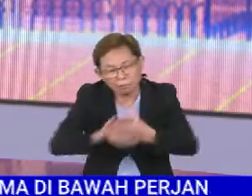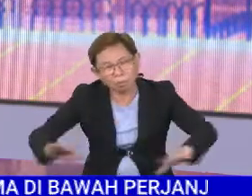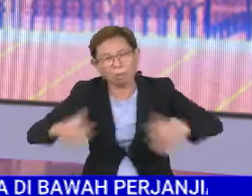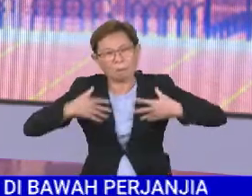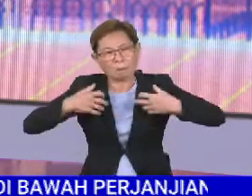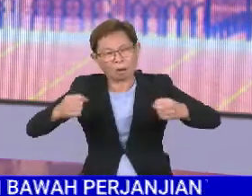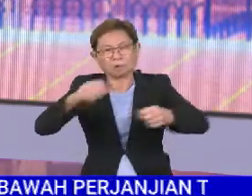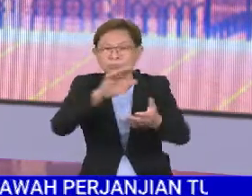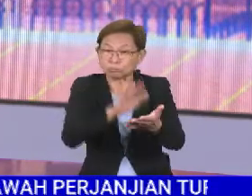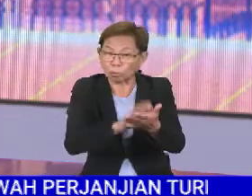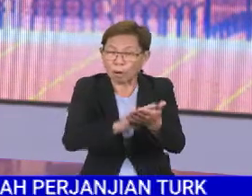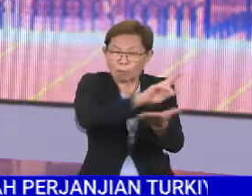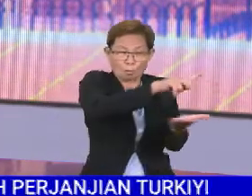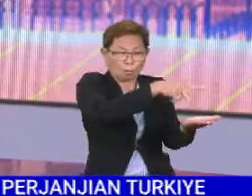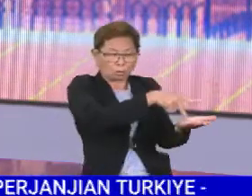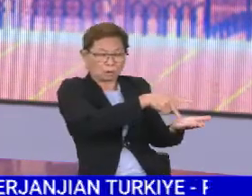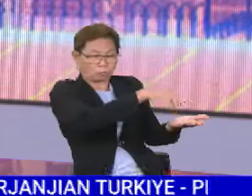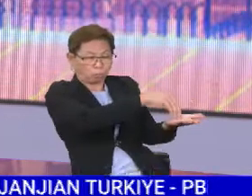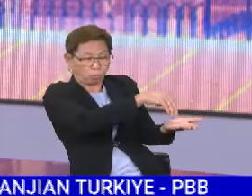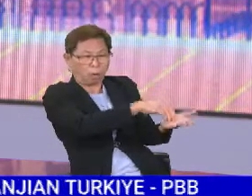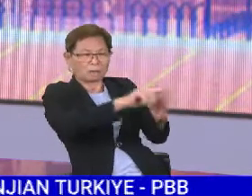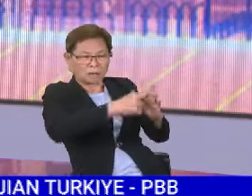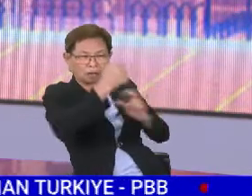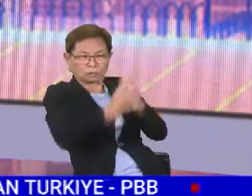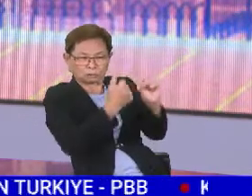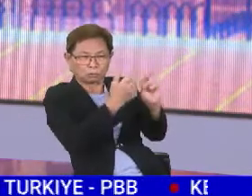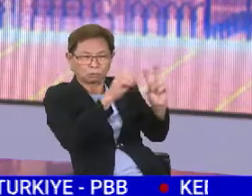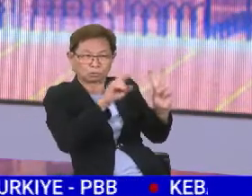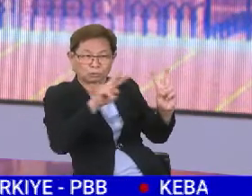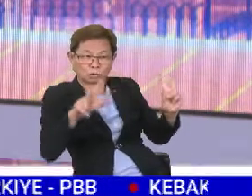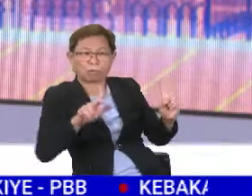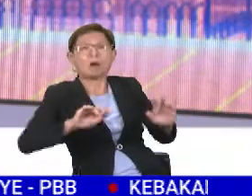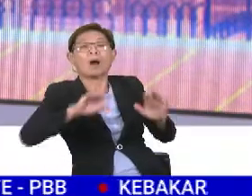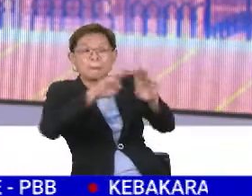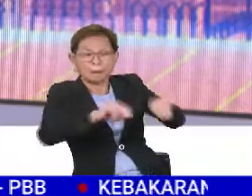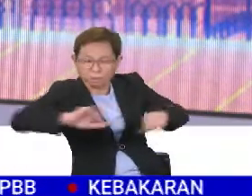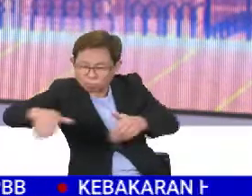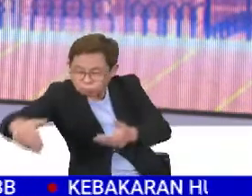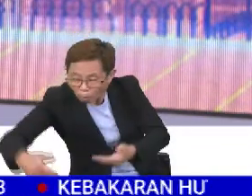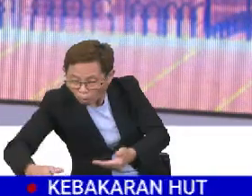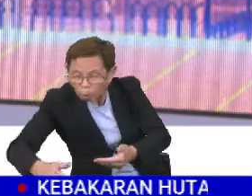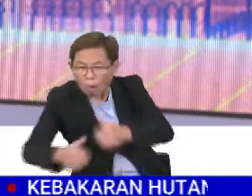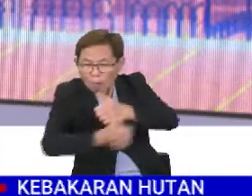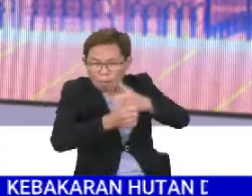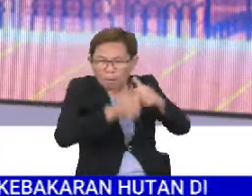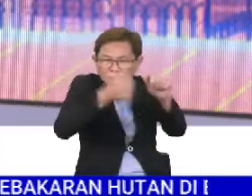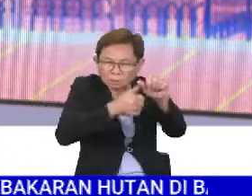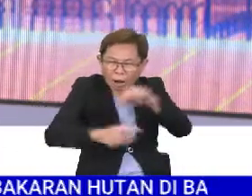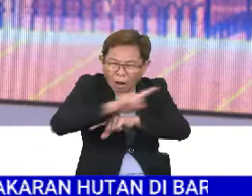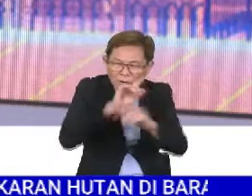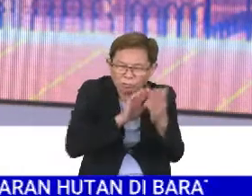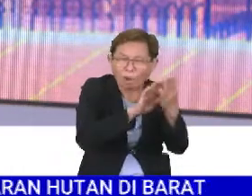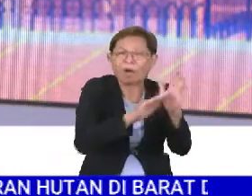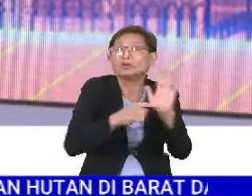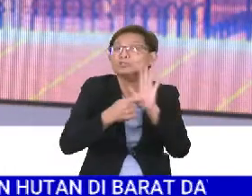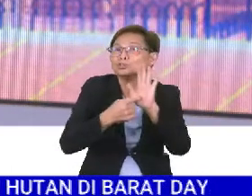di sekolah. Pusat berkenaan dijangka beroperasi tahun depan memperkenalkan pelajar kepada risiko dihadapi setiap hari melalui